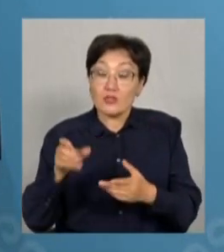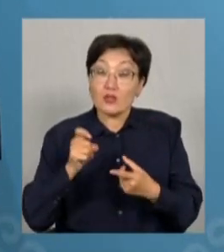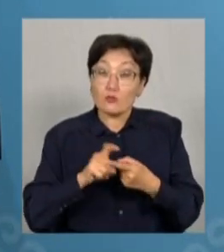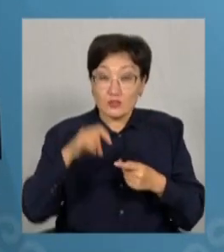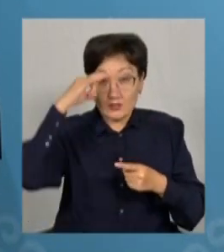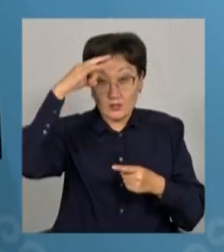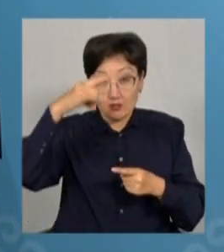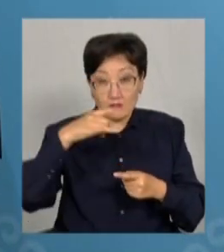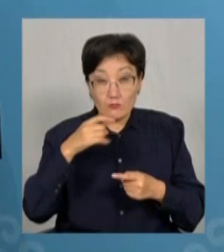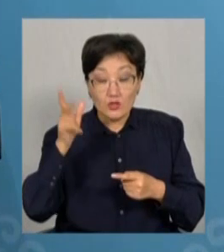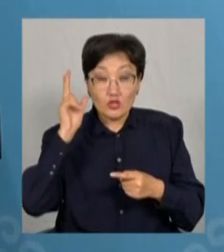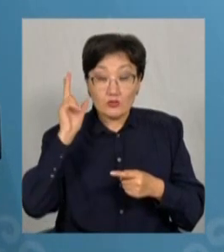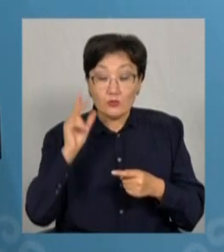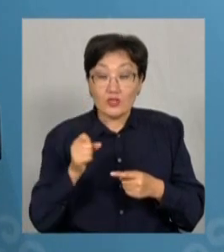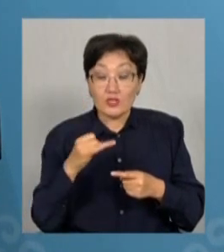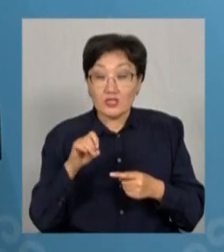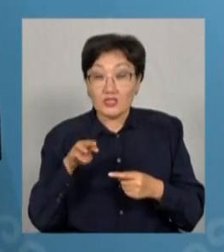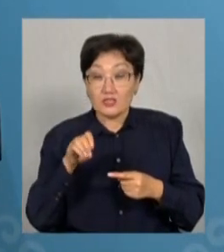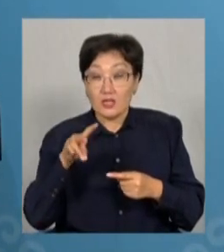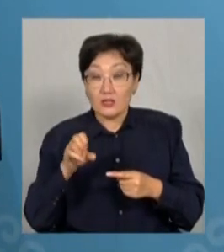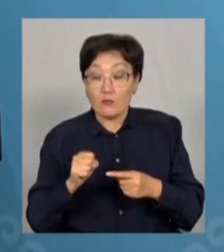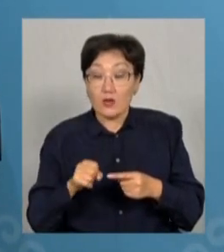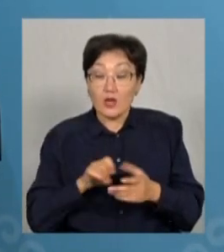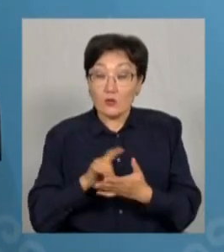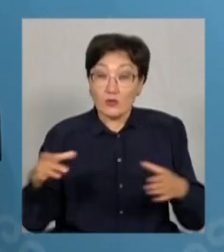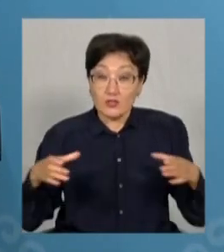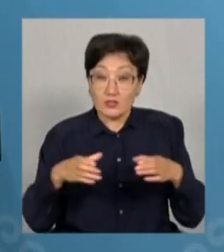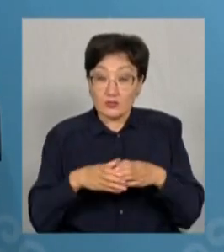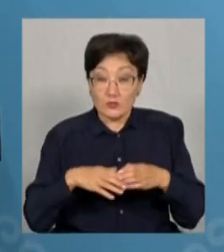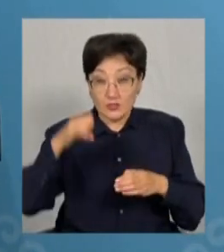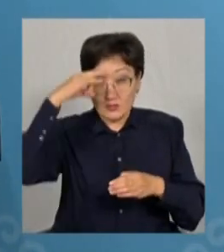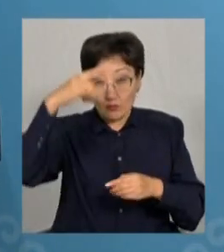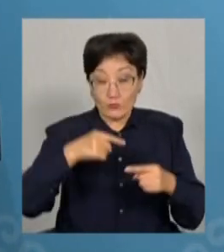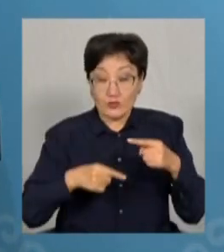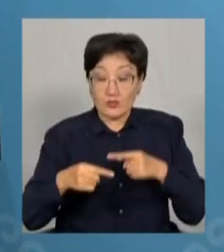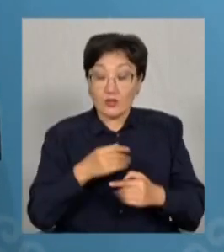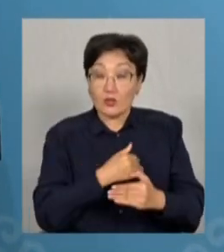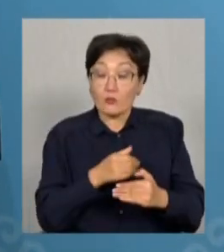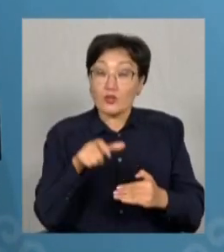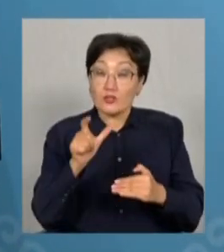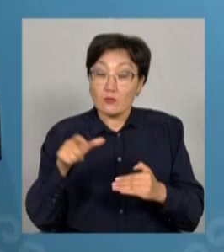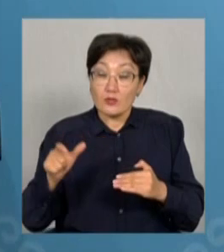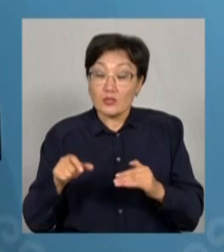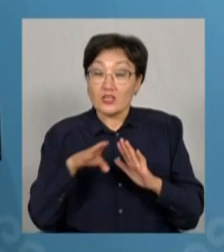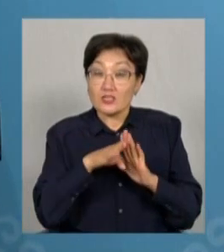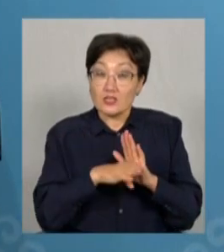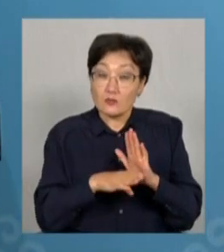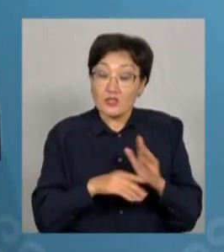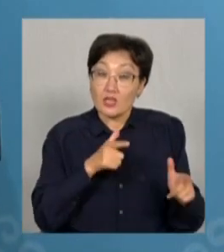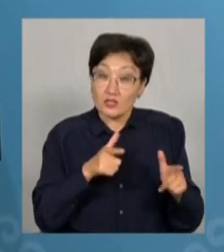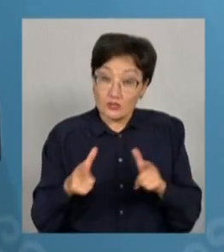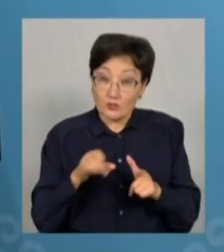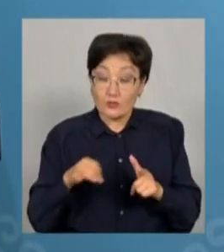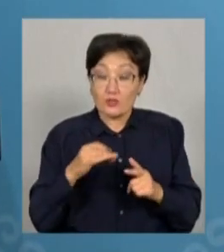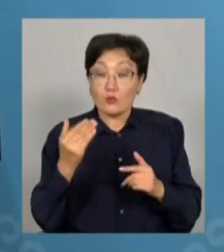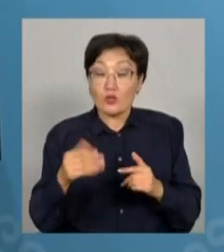Қазақстан елшілігі Air Astana әуе компаниясымен бірлесіп, Қазақстанға оралуға ниет білдірген азаматтардың тізімін қалыптастыру,